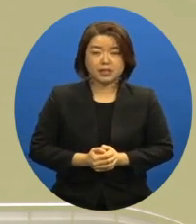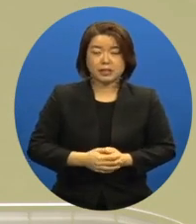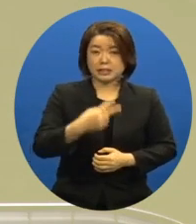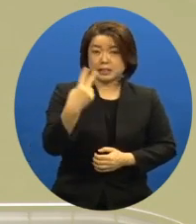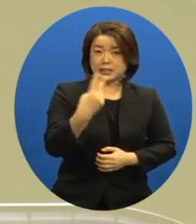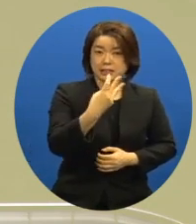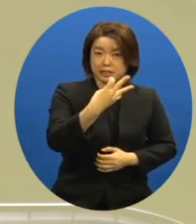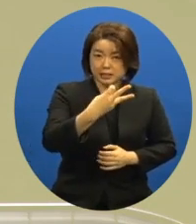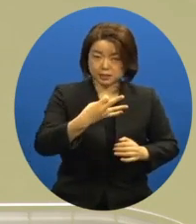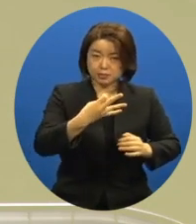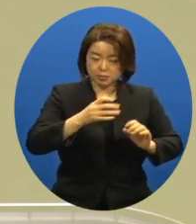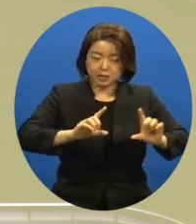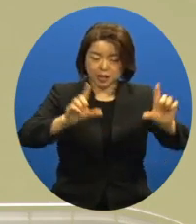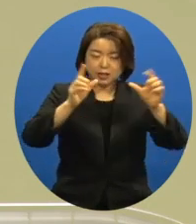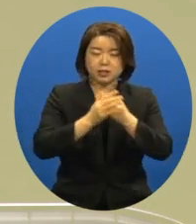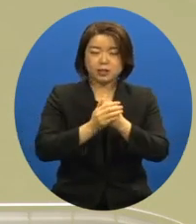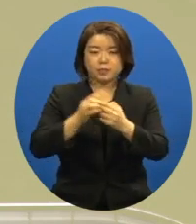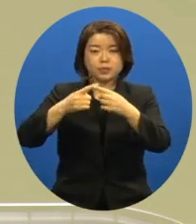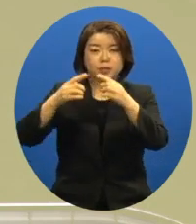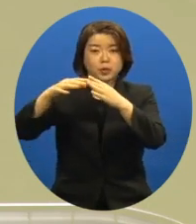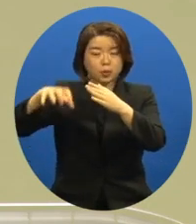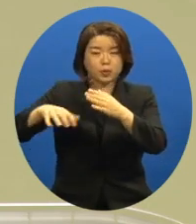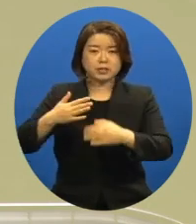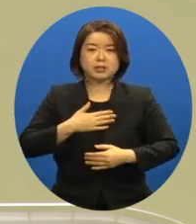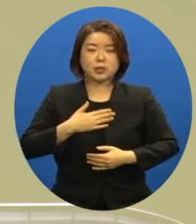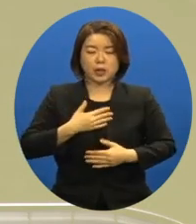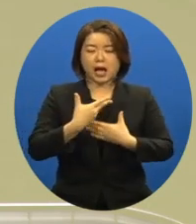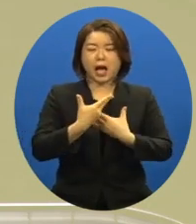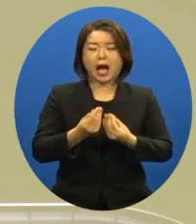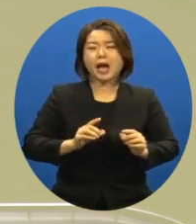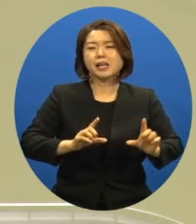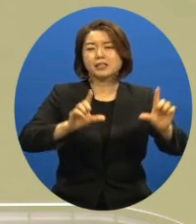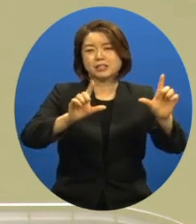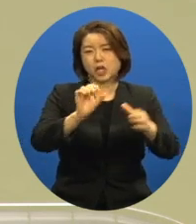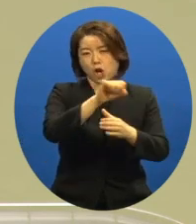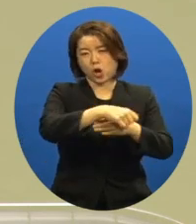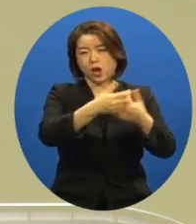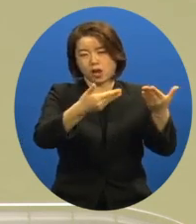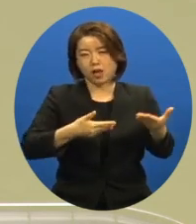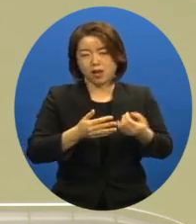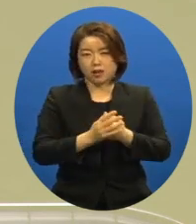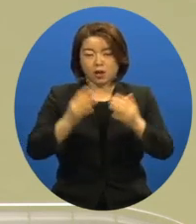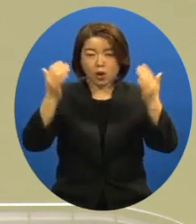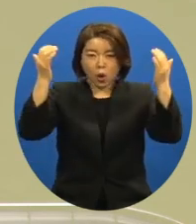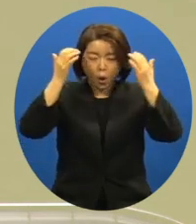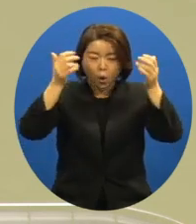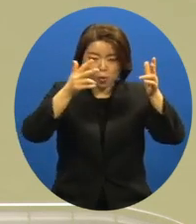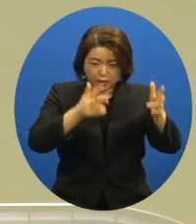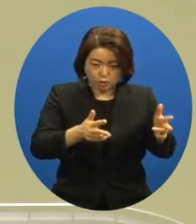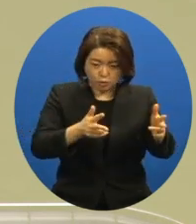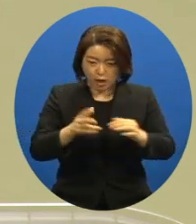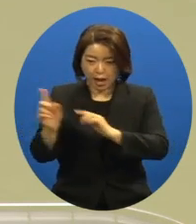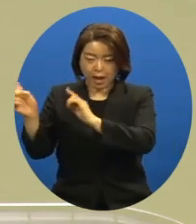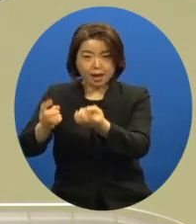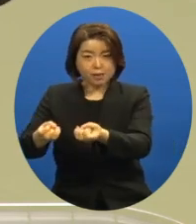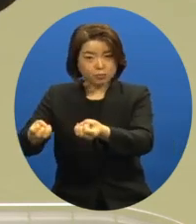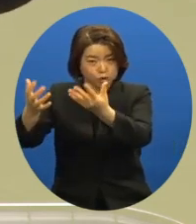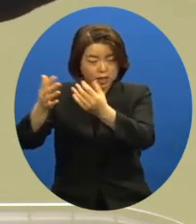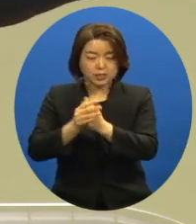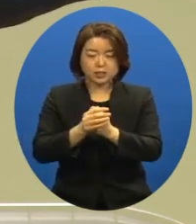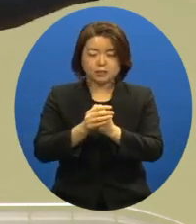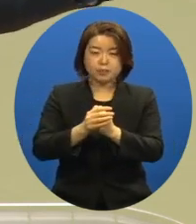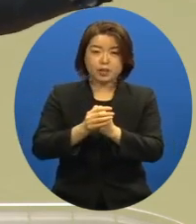2014년 교회에서 저에게 안식년을 허락해 주셔서 고난주간 부활주일을